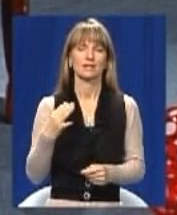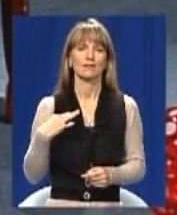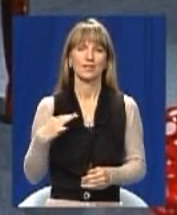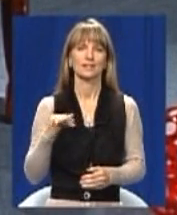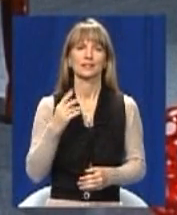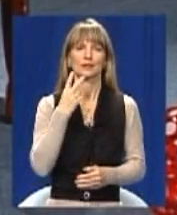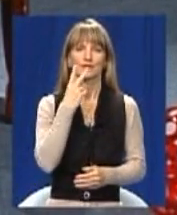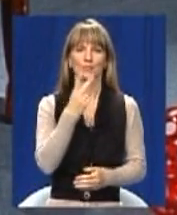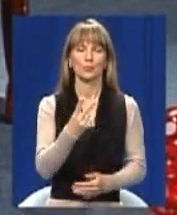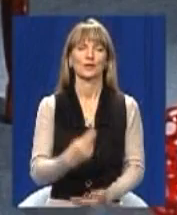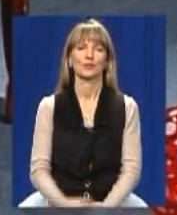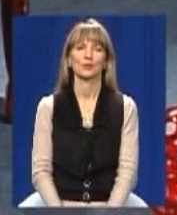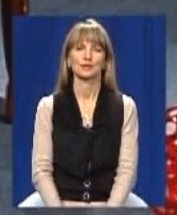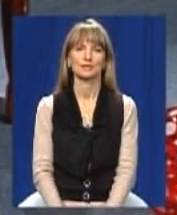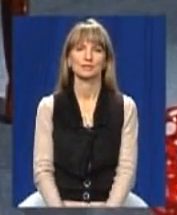речі. Давайте тепер